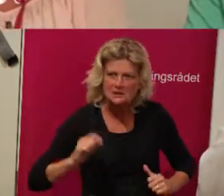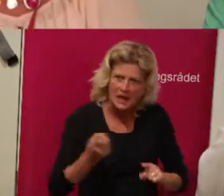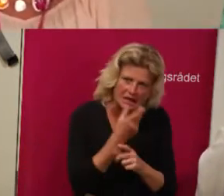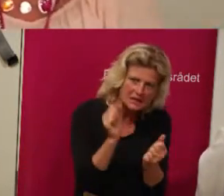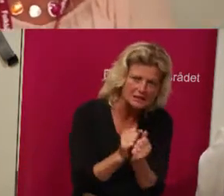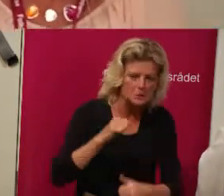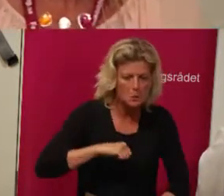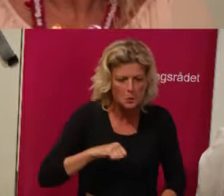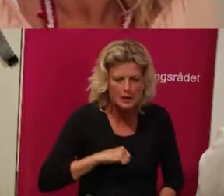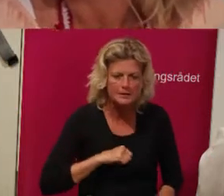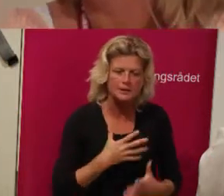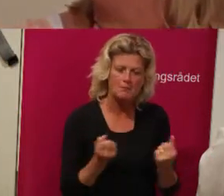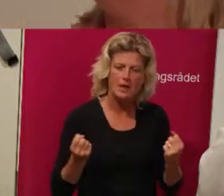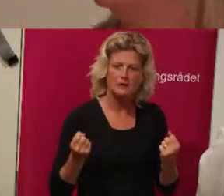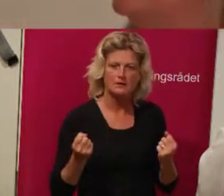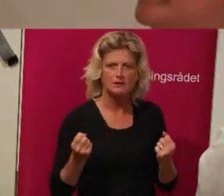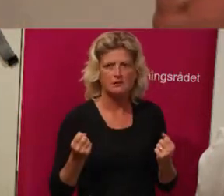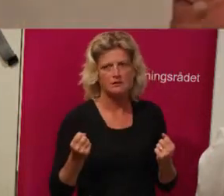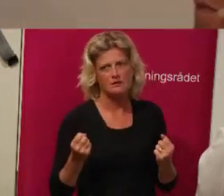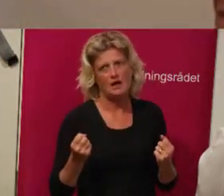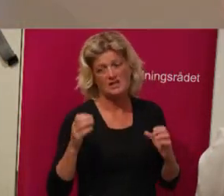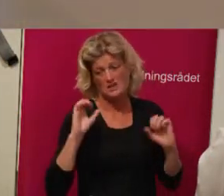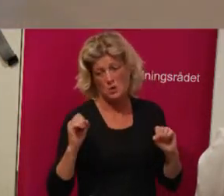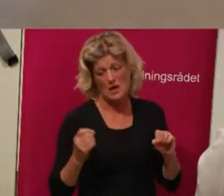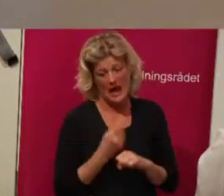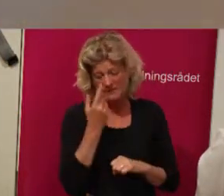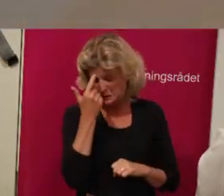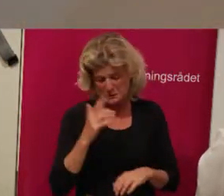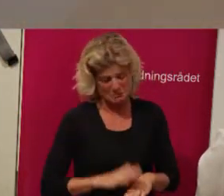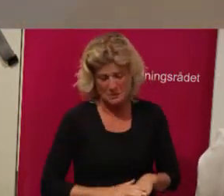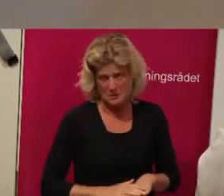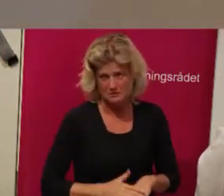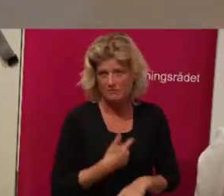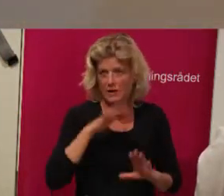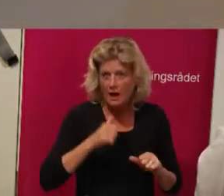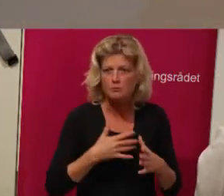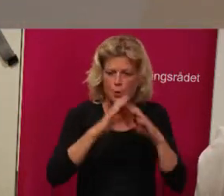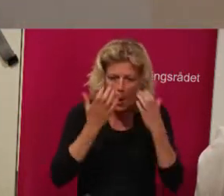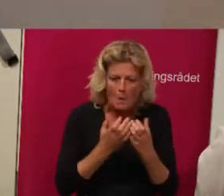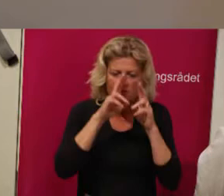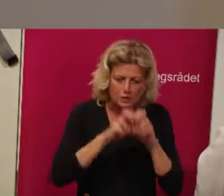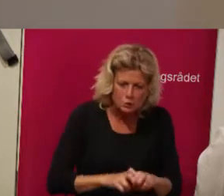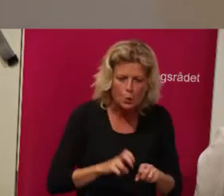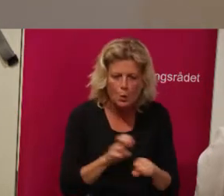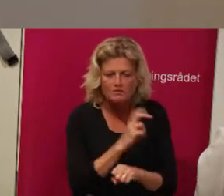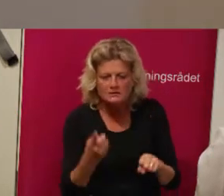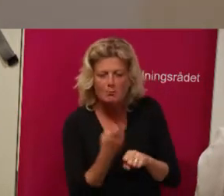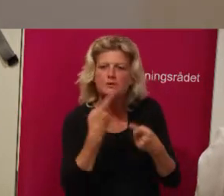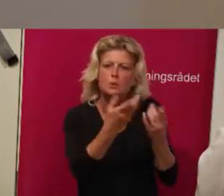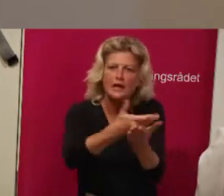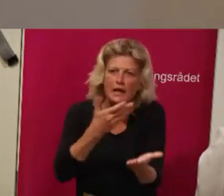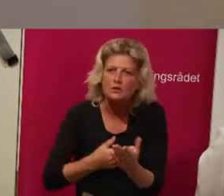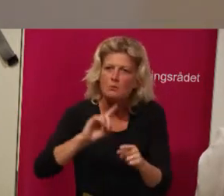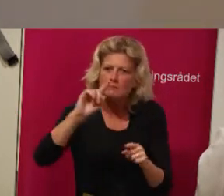gråare på många sätt. Men att inget skulle hända är helt fel. Vi har gjort omvärldsanalyser och tittat vad som händer i länder där man skär